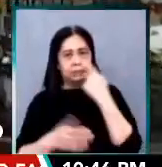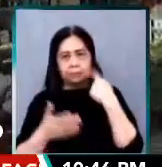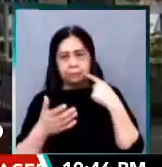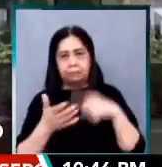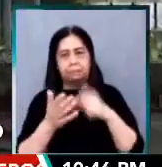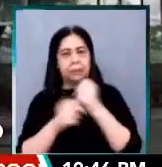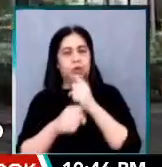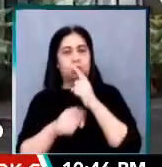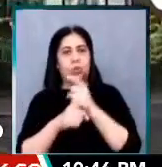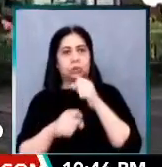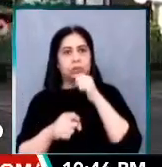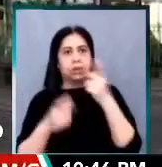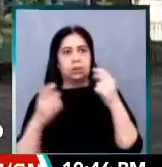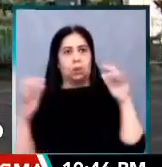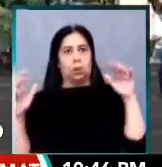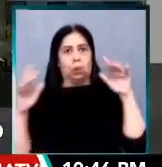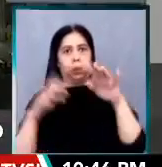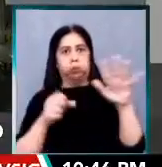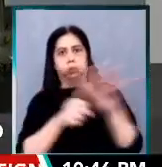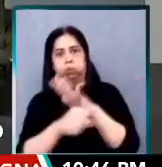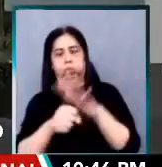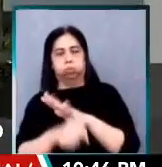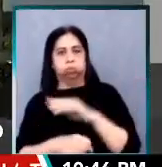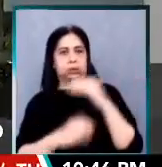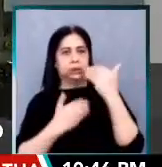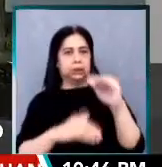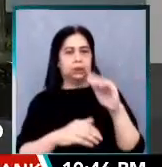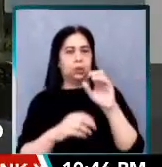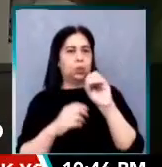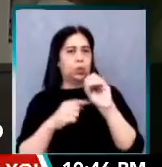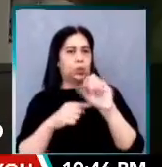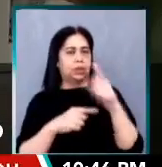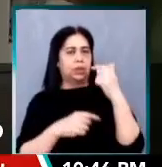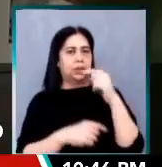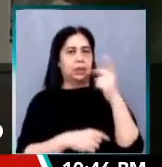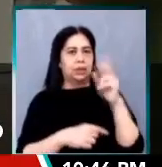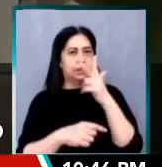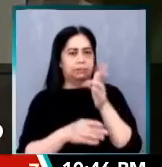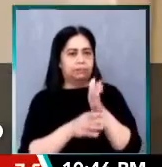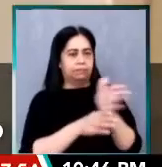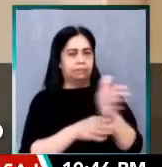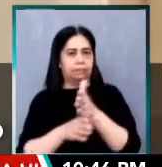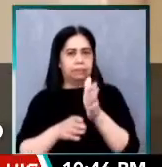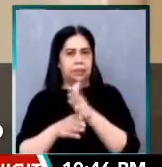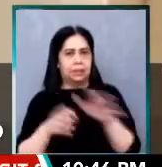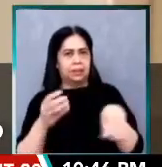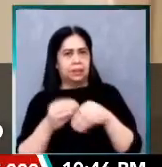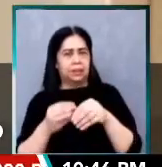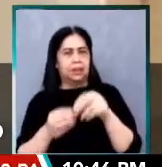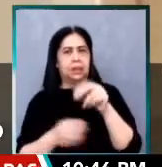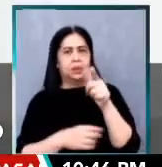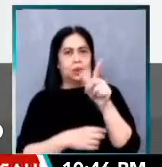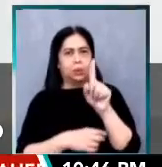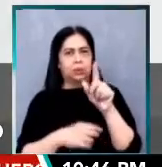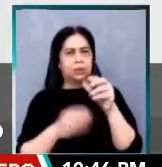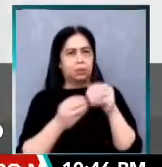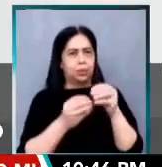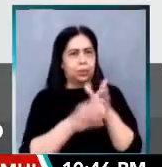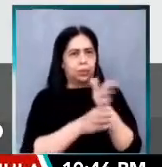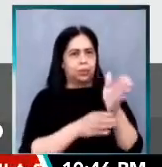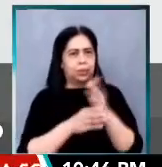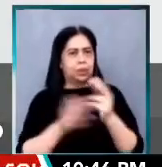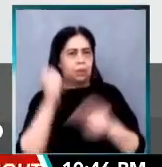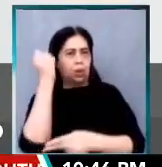ng overcrowding. Ang orihinal na 4 na triage na dagdagan pa ng 21, pati kasi mga hotel personnel at